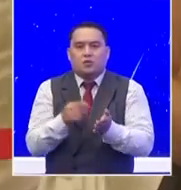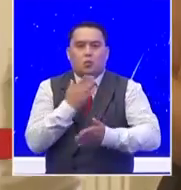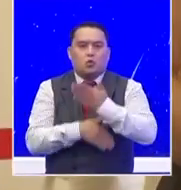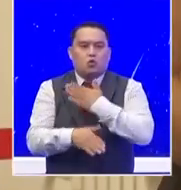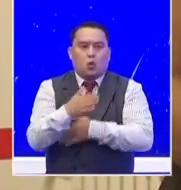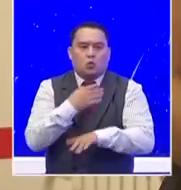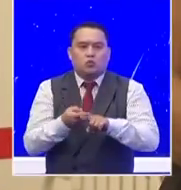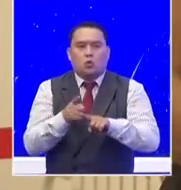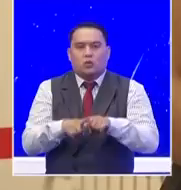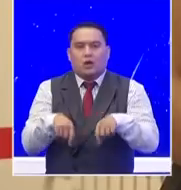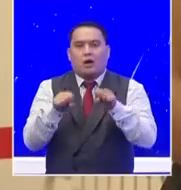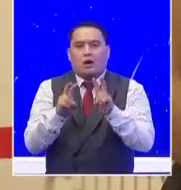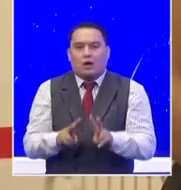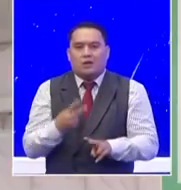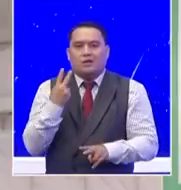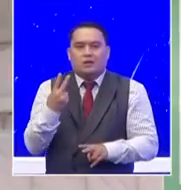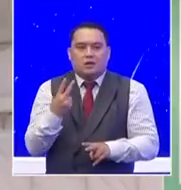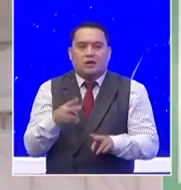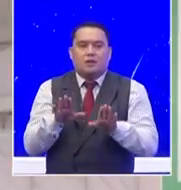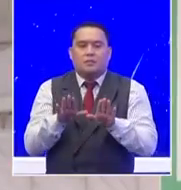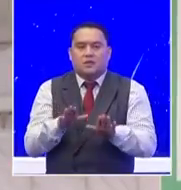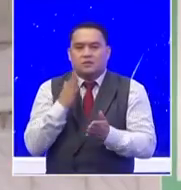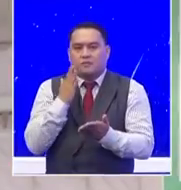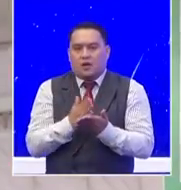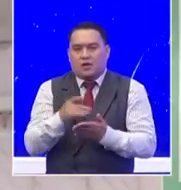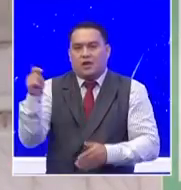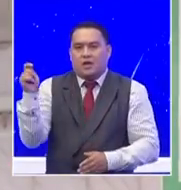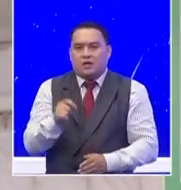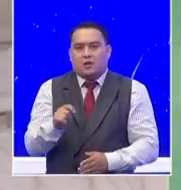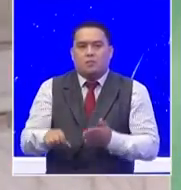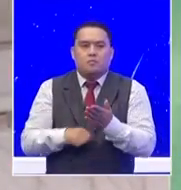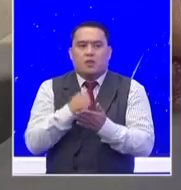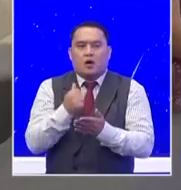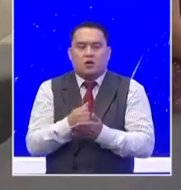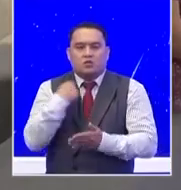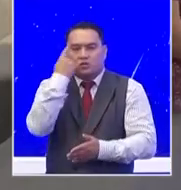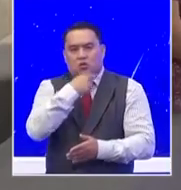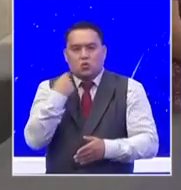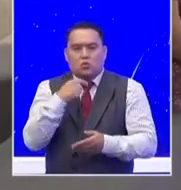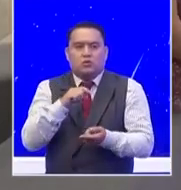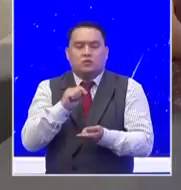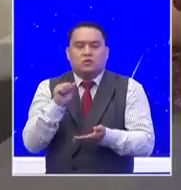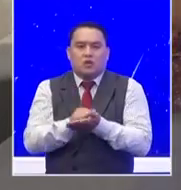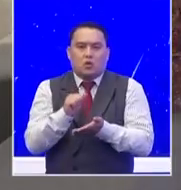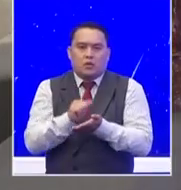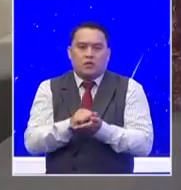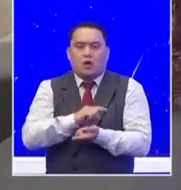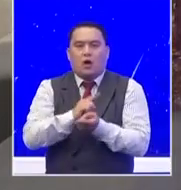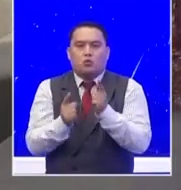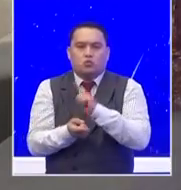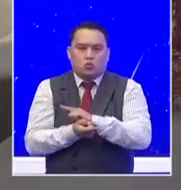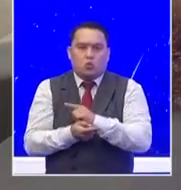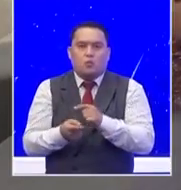мүгедектер. Оларға арнайы екі терезе қарастырылған. Сондай-ақ келушілердің басым көпшілігі жеке куәліктерін ауыстыру, зейнетке шығу